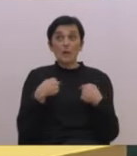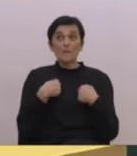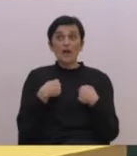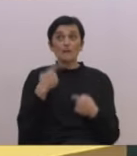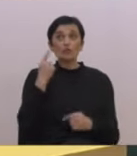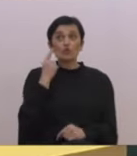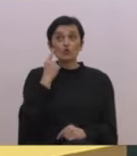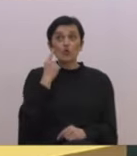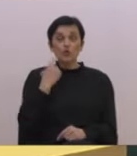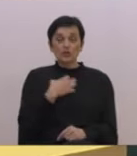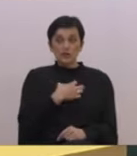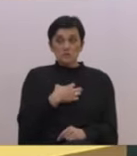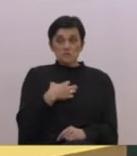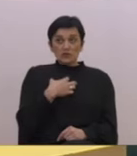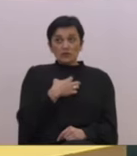მგონია